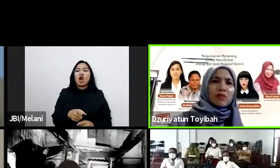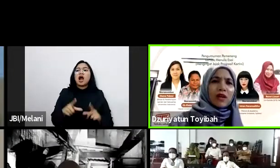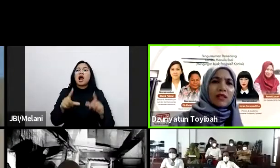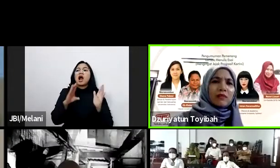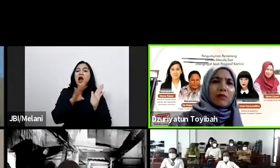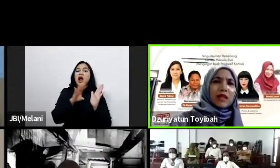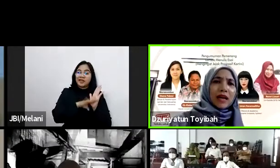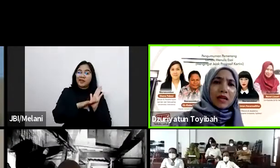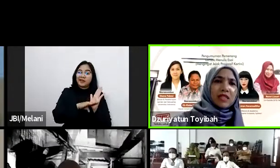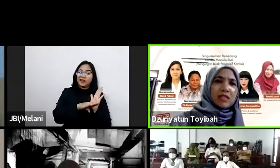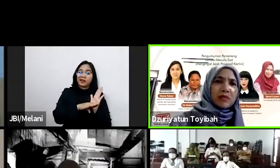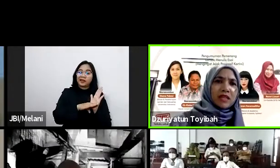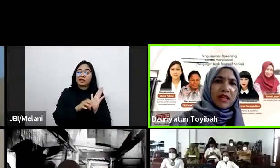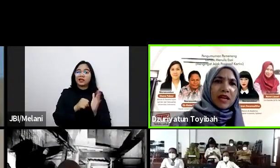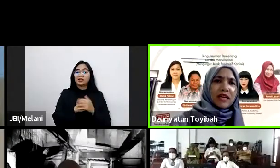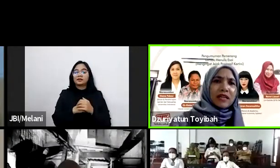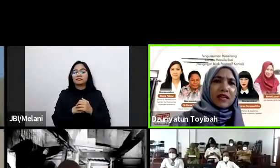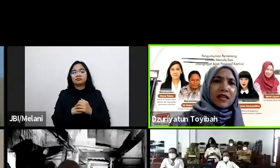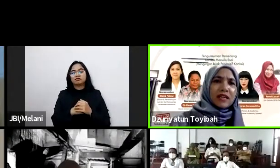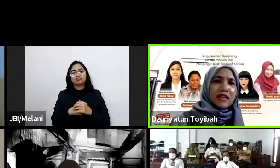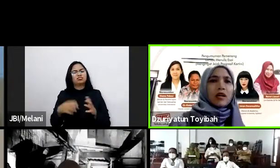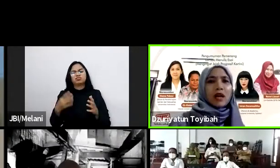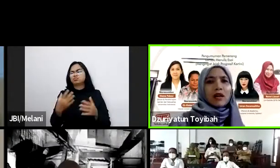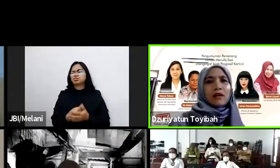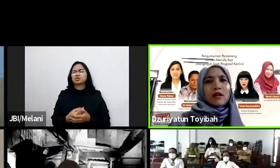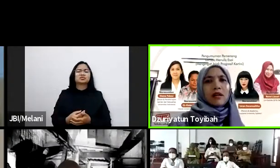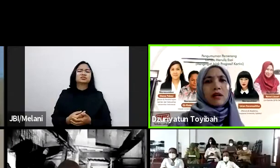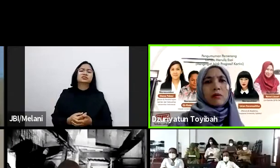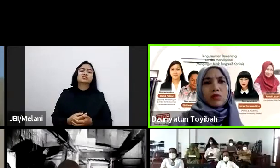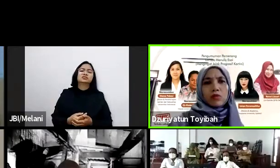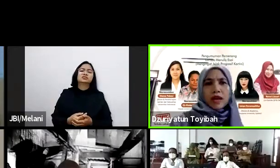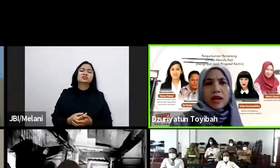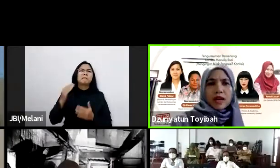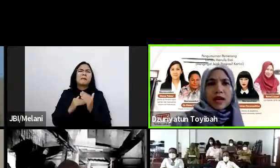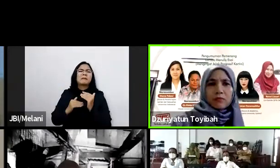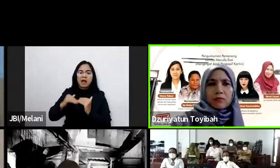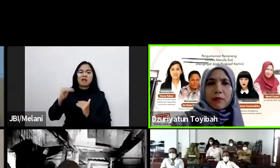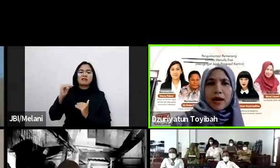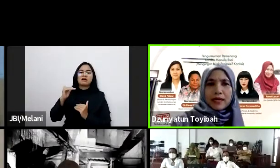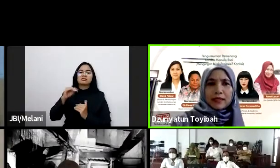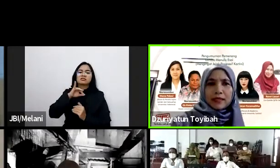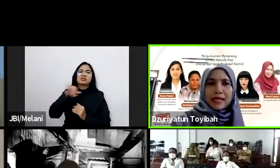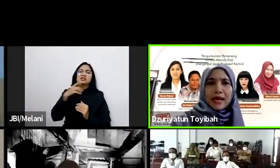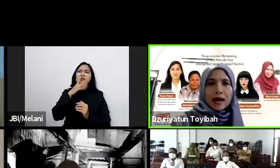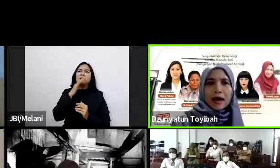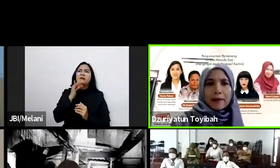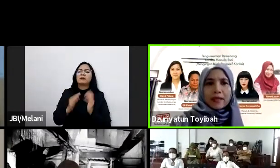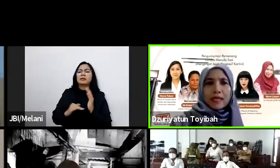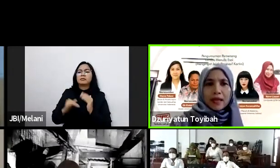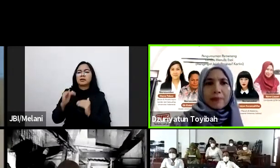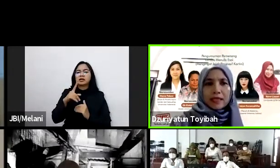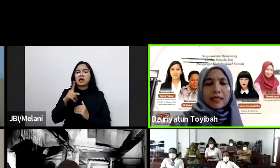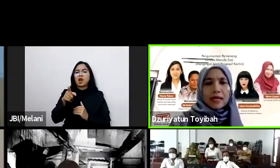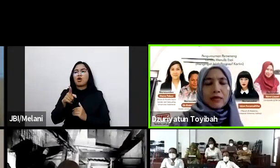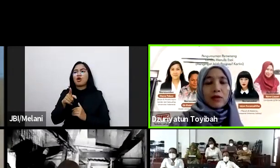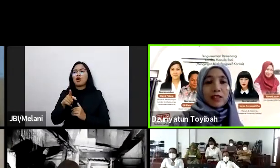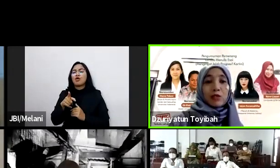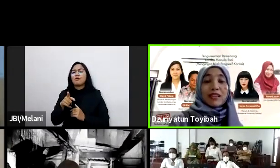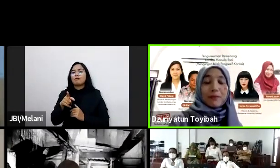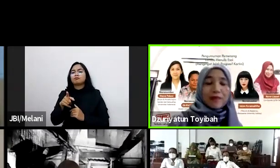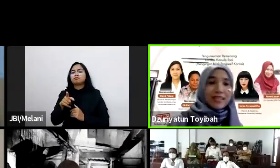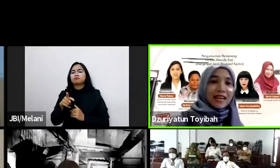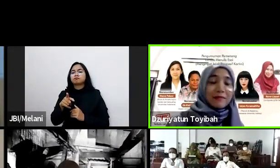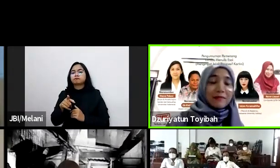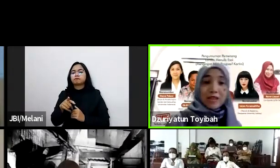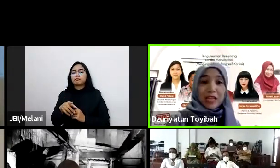loh buat akademisi sebenarnya ya, yang punya beban tiga ini bukan